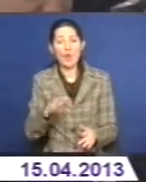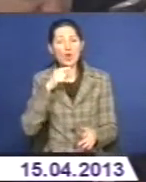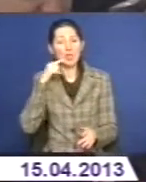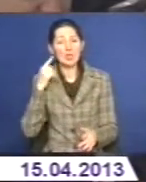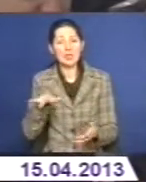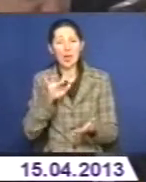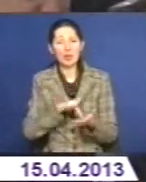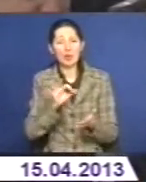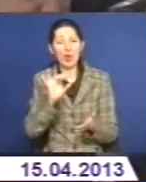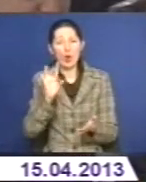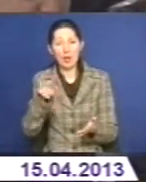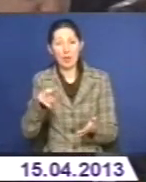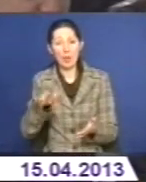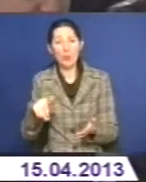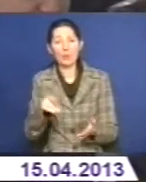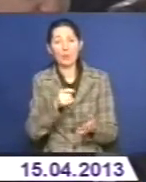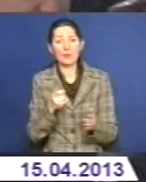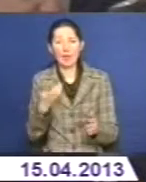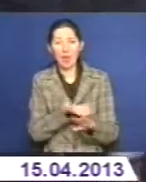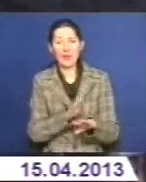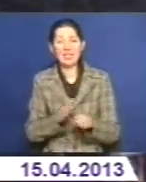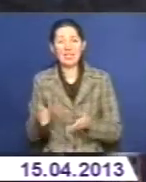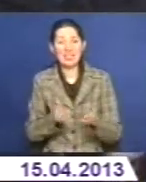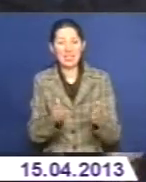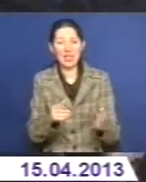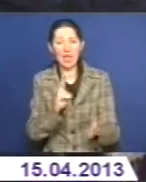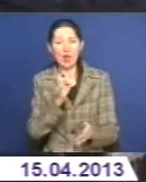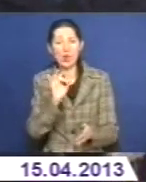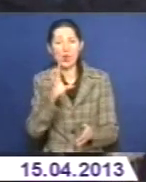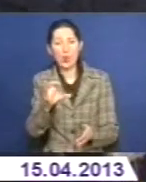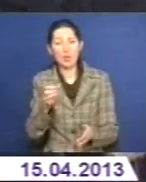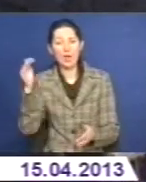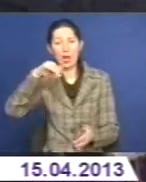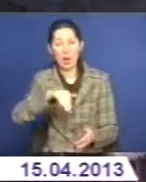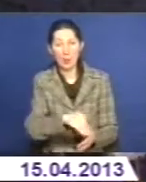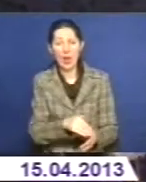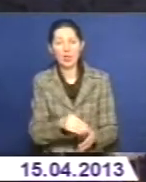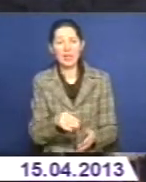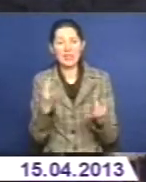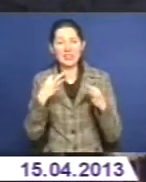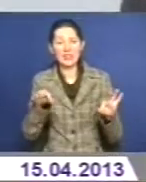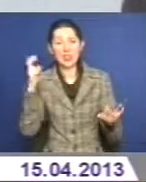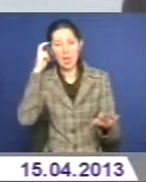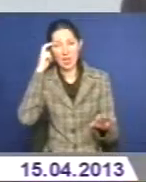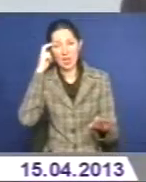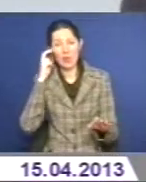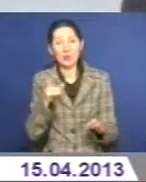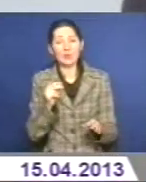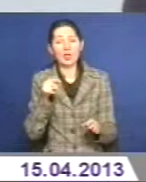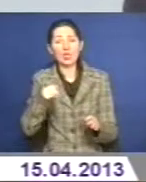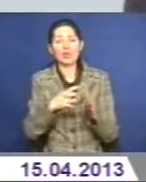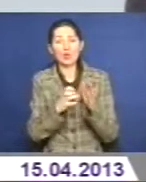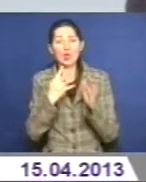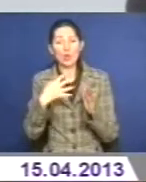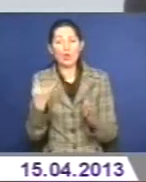важкі фронтові шляхи від Курська аж до Карпатських гір, звільнення Києва. Весною 1944 року у складі своєї дивізії